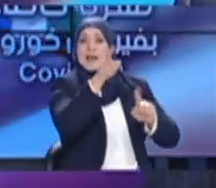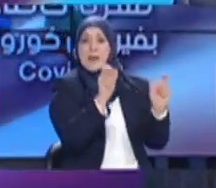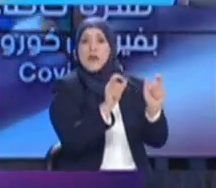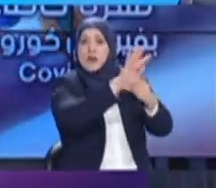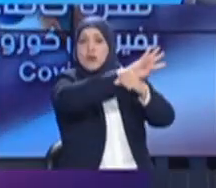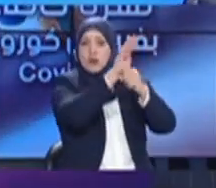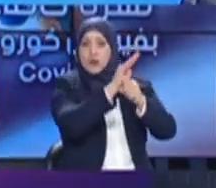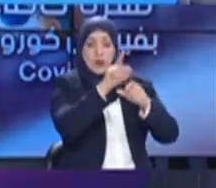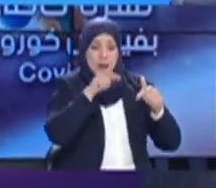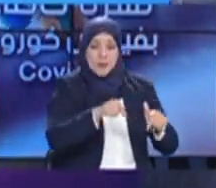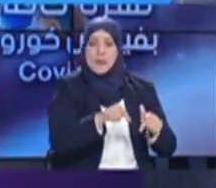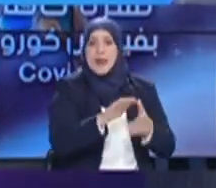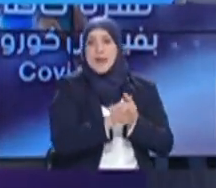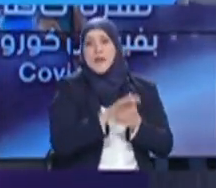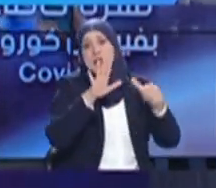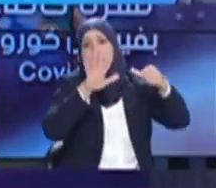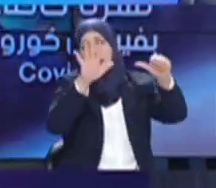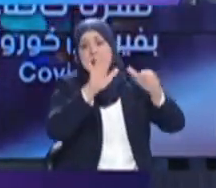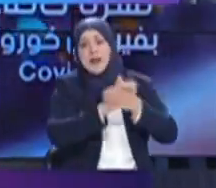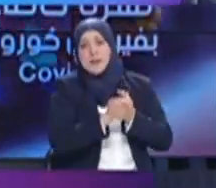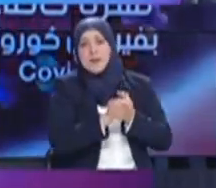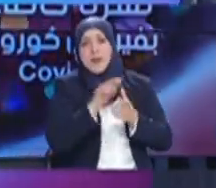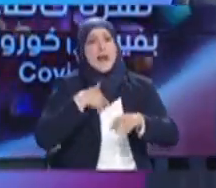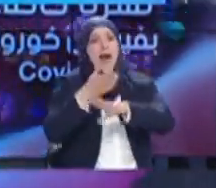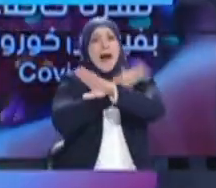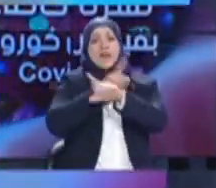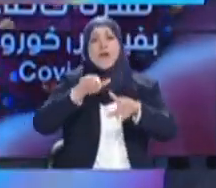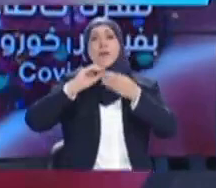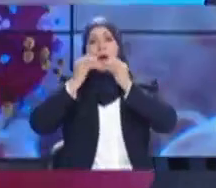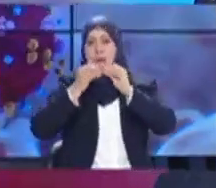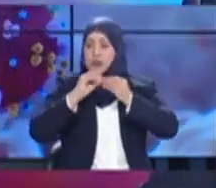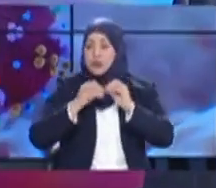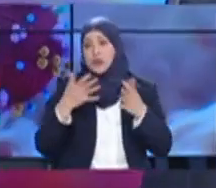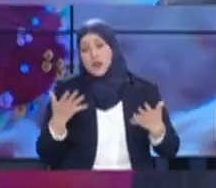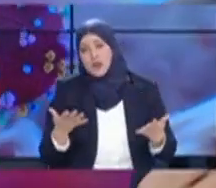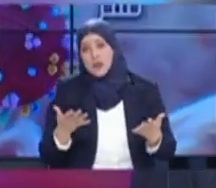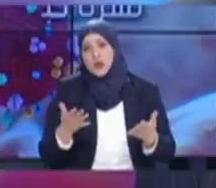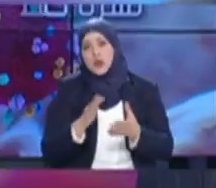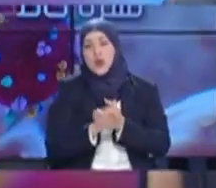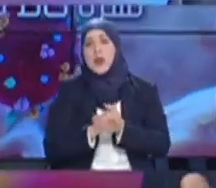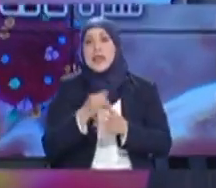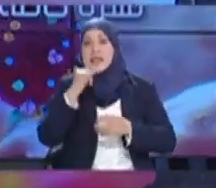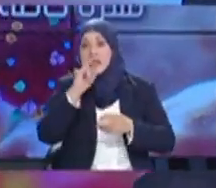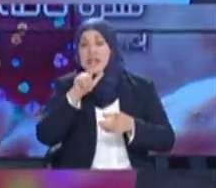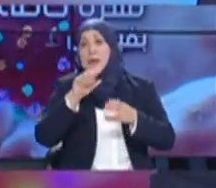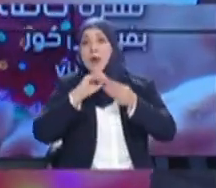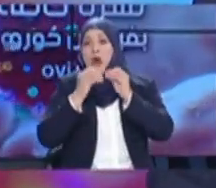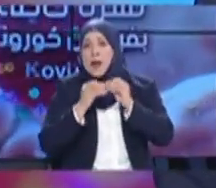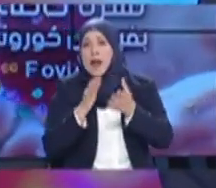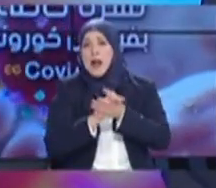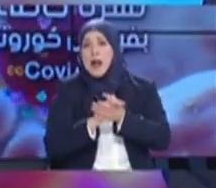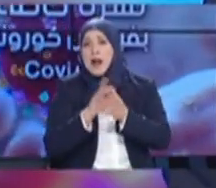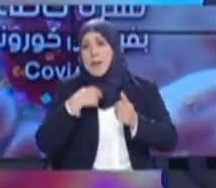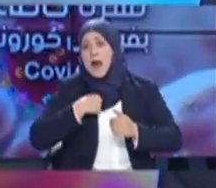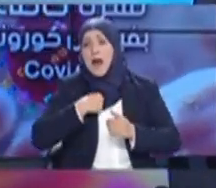قبل الجائحه هذه وكنا نعانيه ونقاسيه وبحذايا الدكتور احمد الملك كيف كل ما حشتهم في السبيطار احنا الرابطه